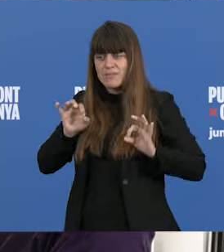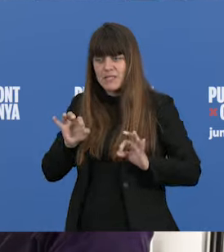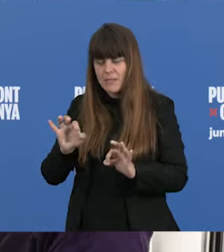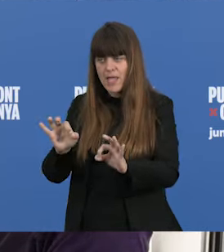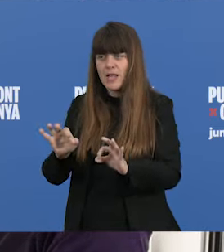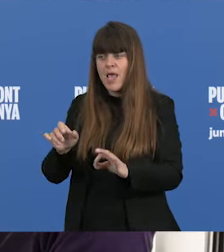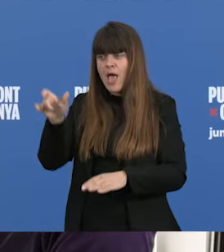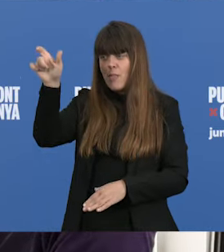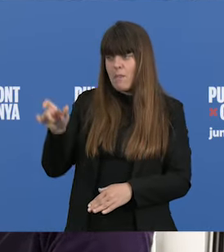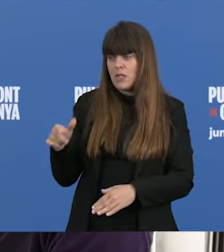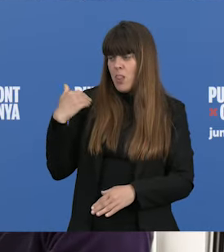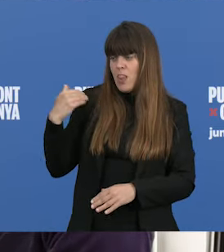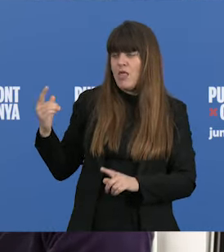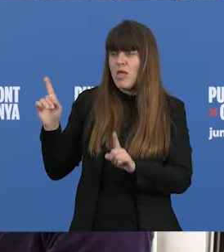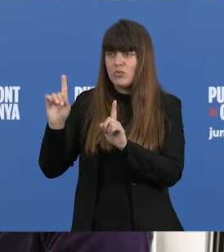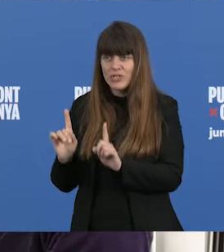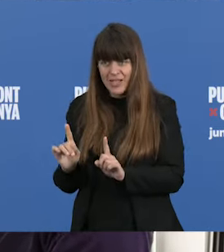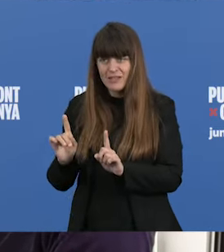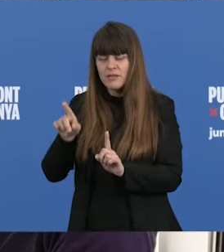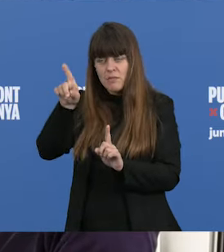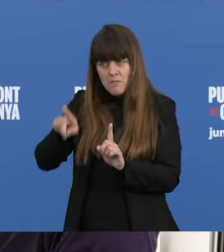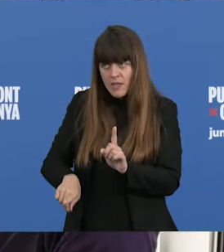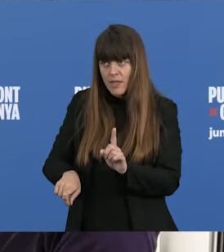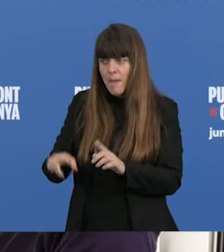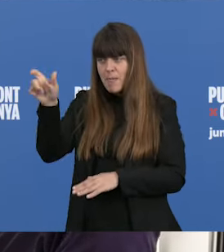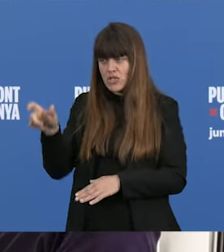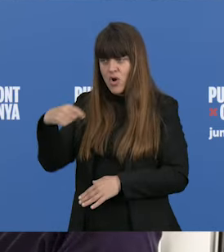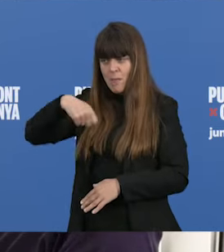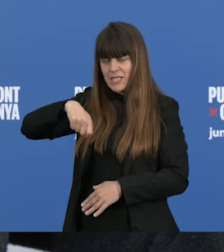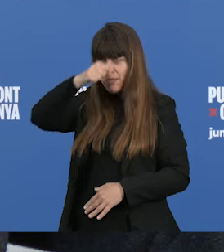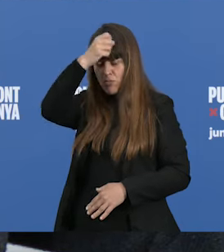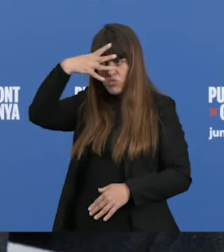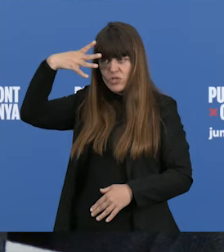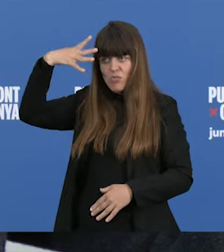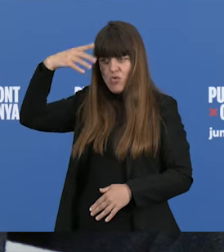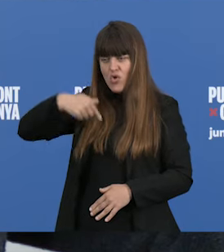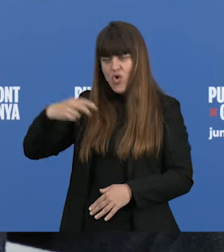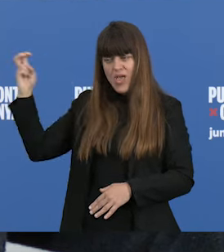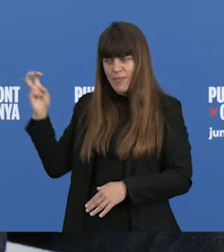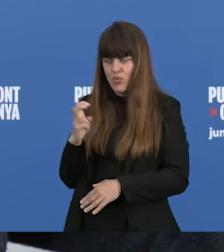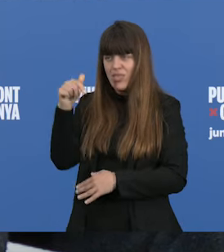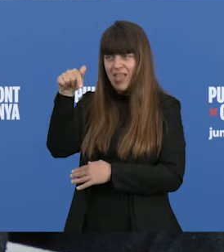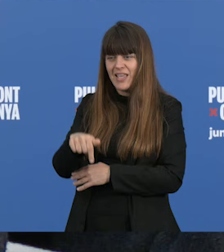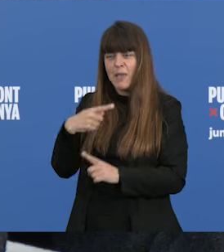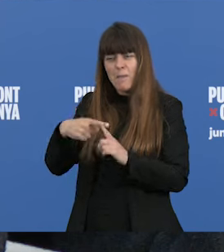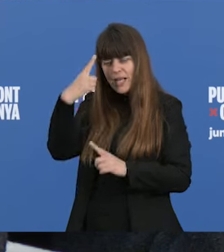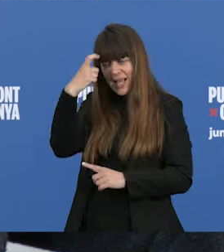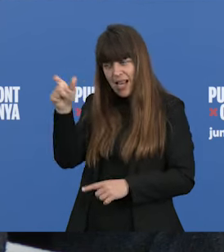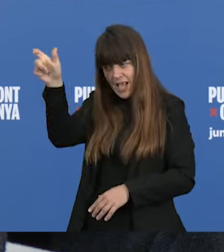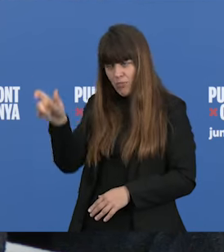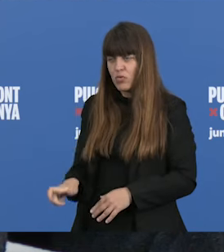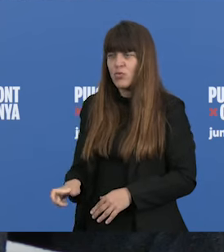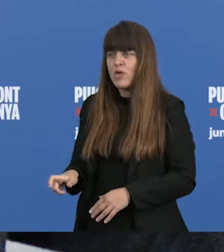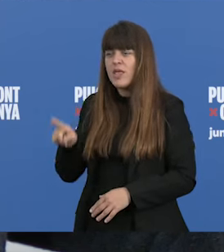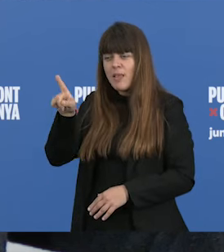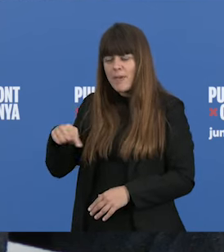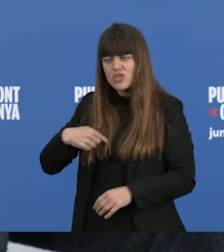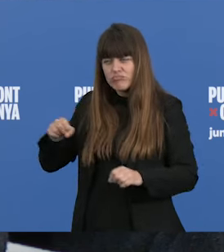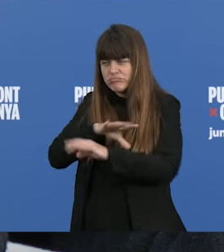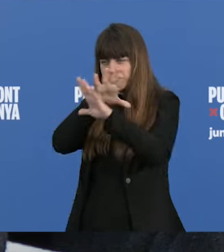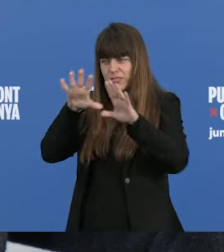i especialment creure en la persona que tenim al costat. President Puigdemont, estic aquí perquè crec en